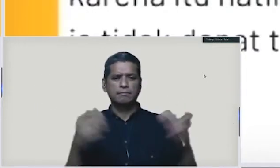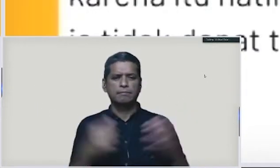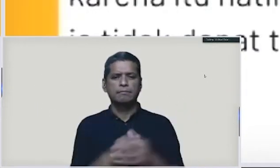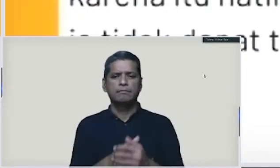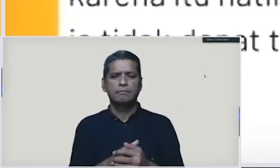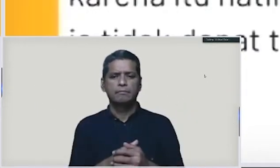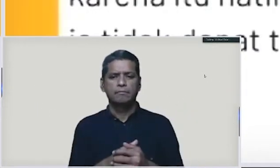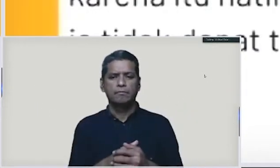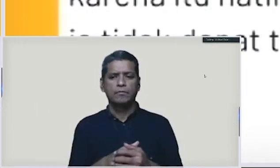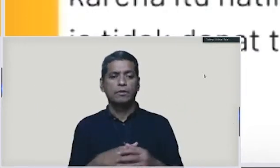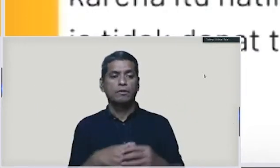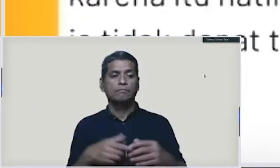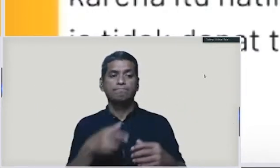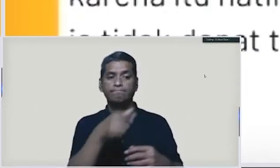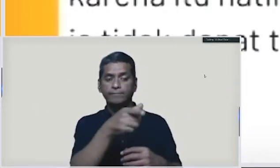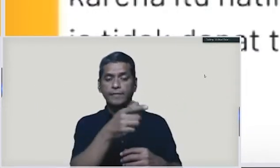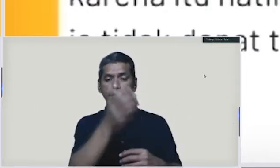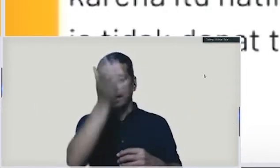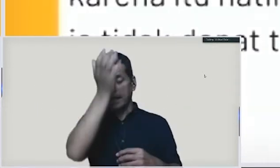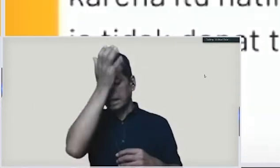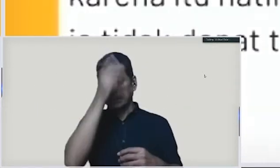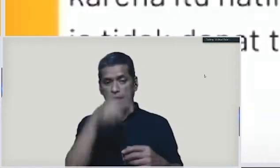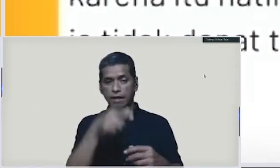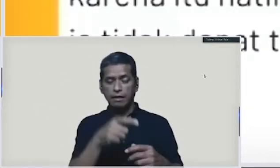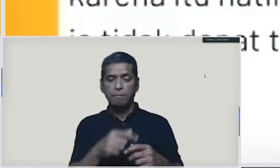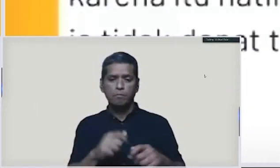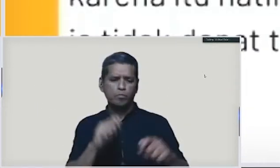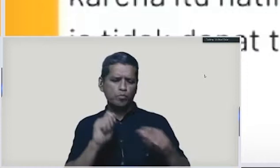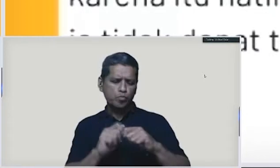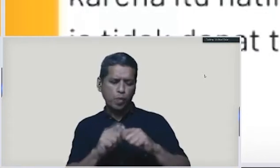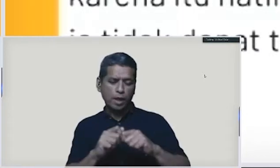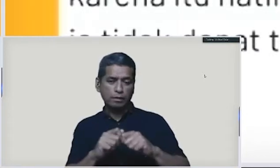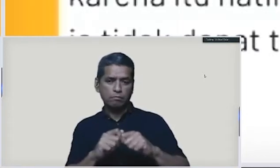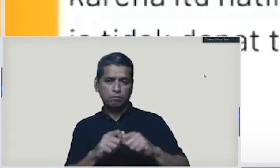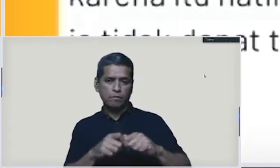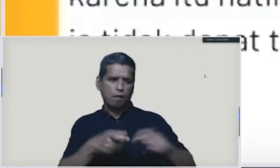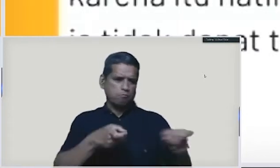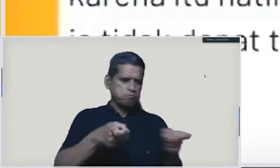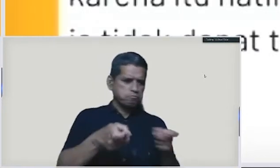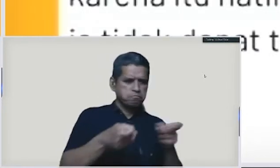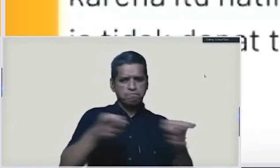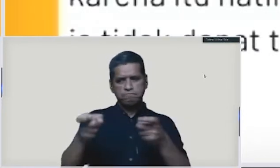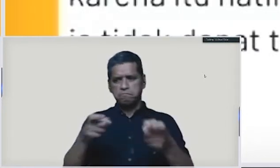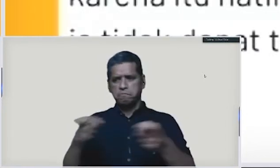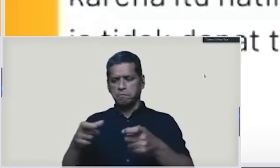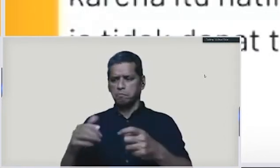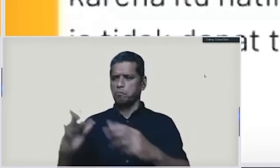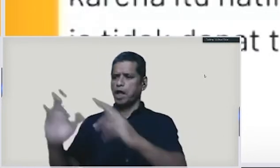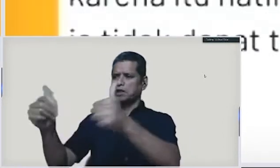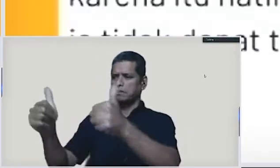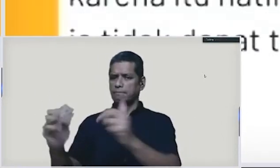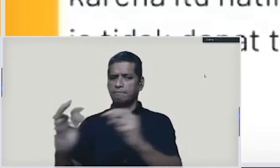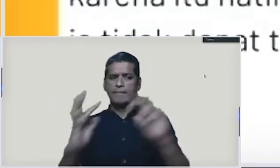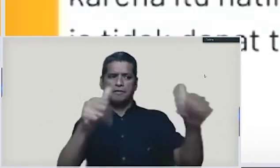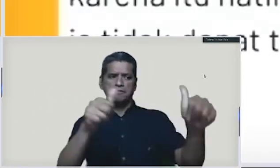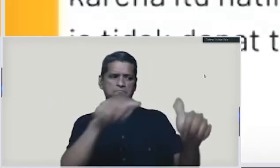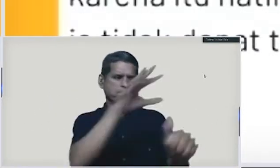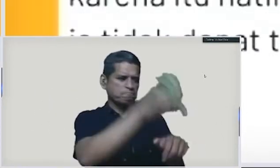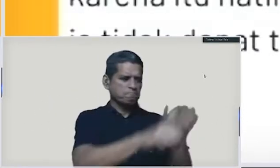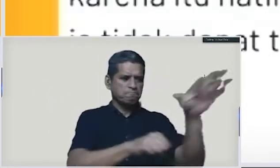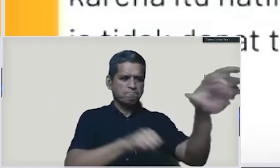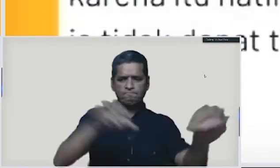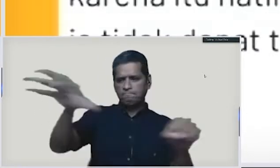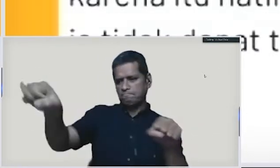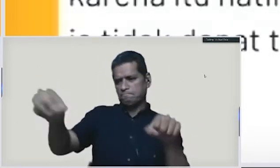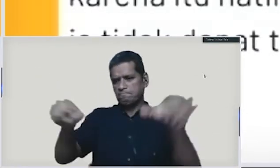yang dia lakukan nampaknya berhasil kerajaan-kerajaan yang dia yang berperang dengan dia tidak